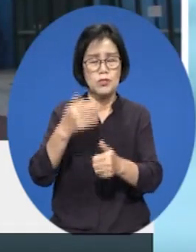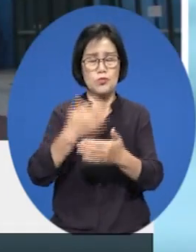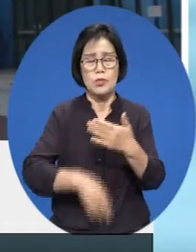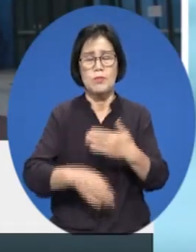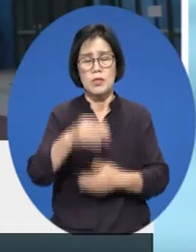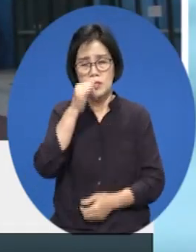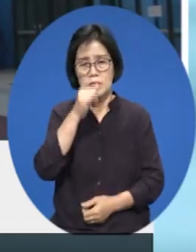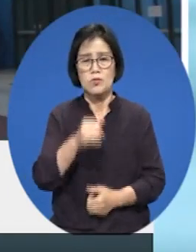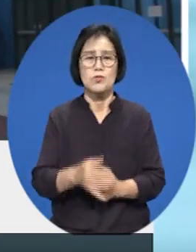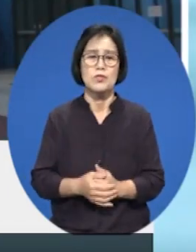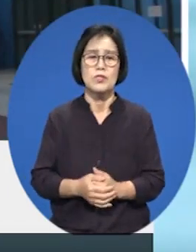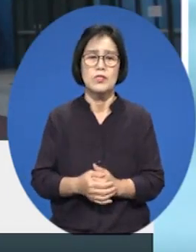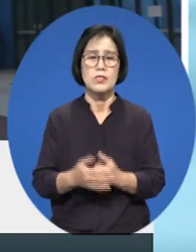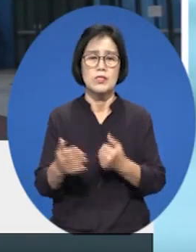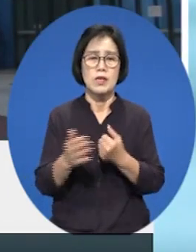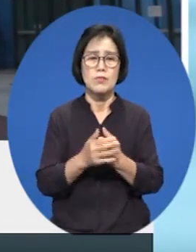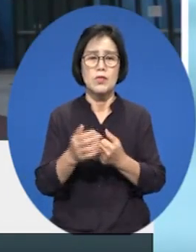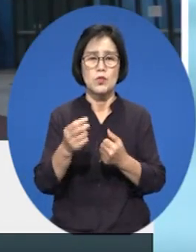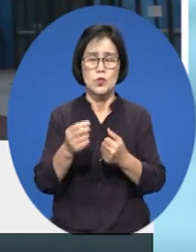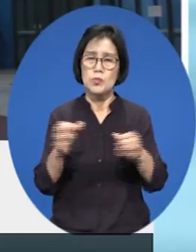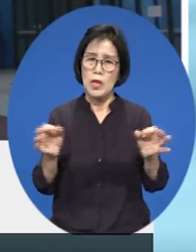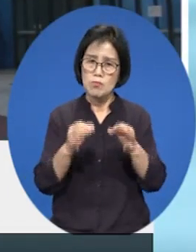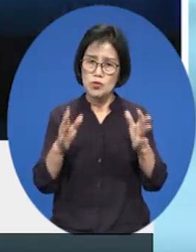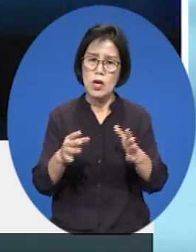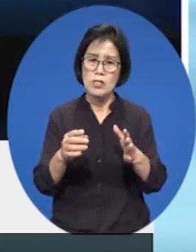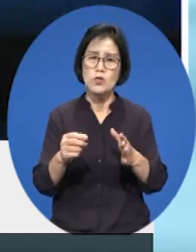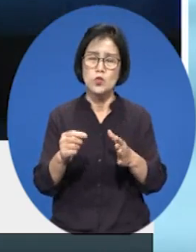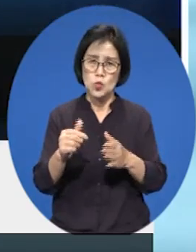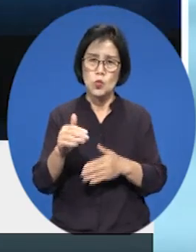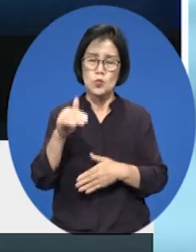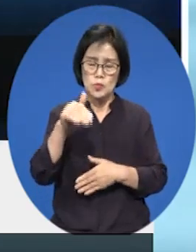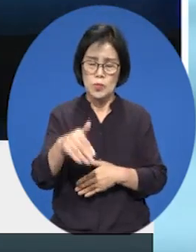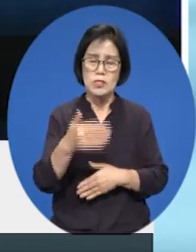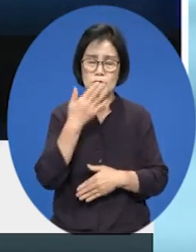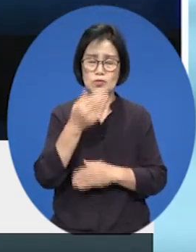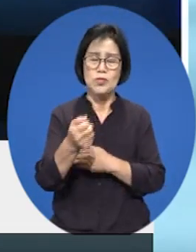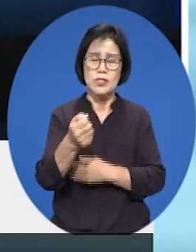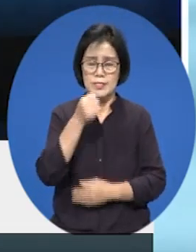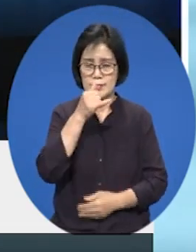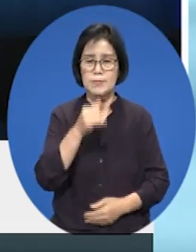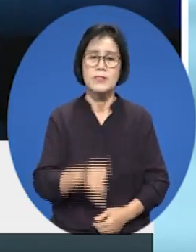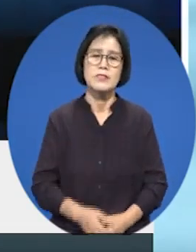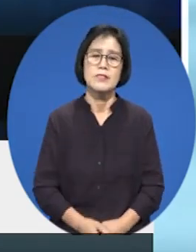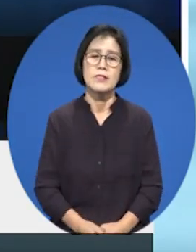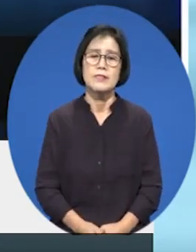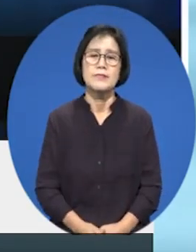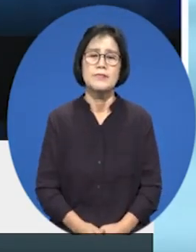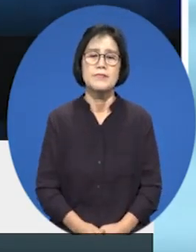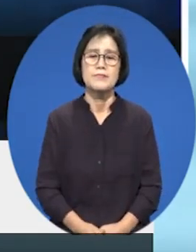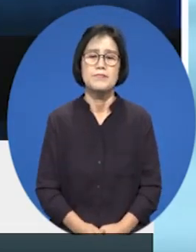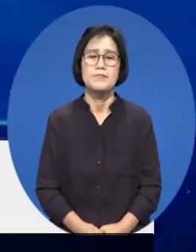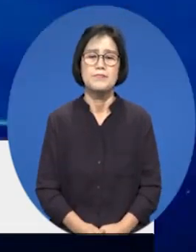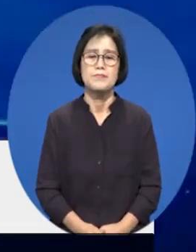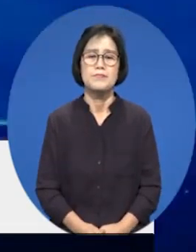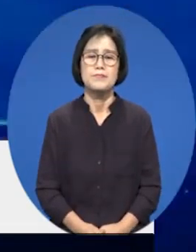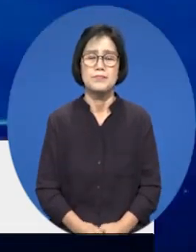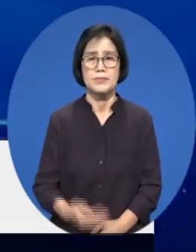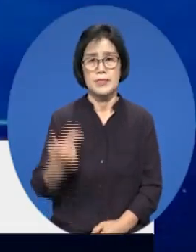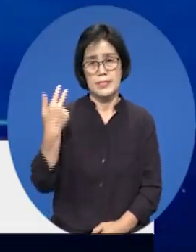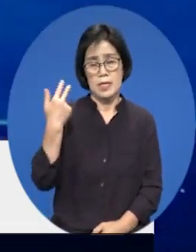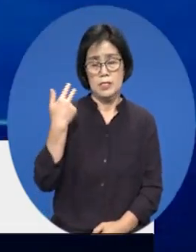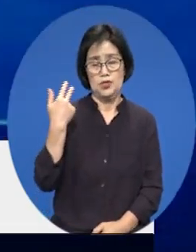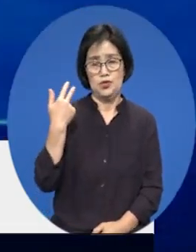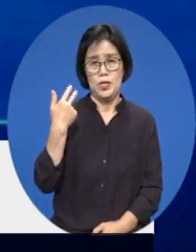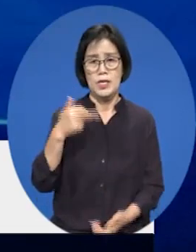거구요 그래서 조금 당분간은 좀 식으로 바뀌어 좀 어렵지 않을까 전 개인적으로 이렇게 생각을 합니다 그렇군요 지난주에